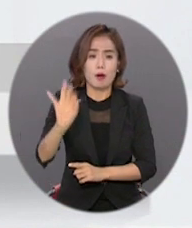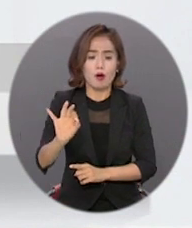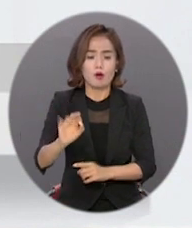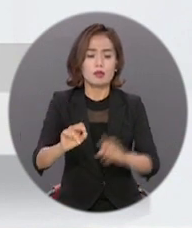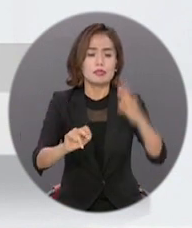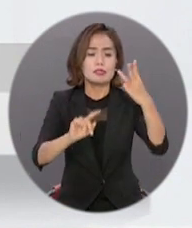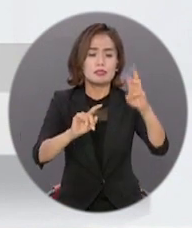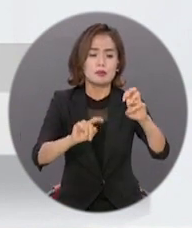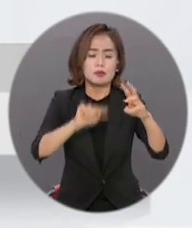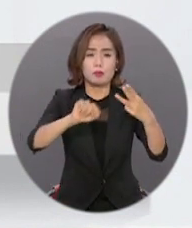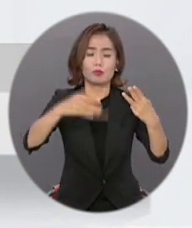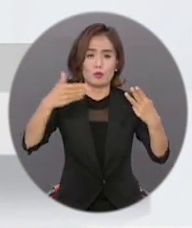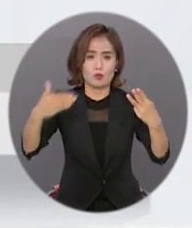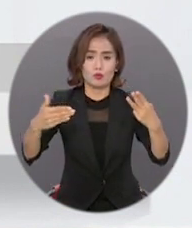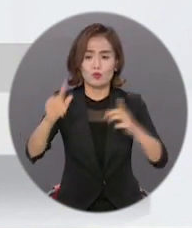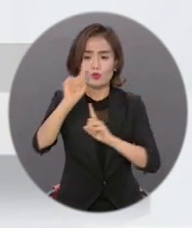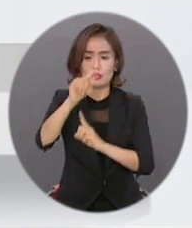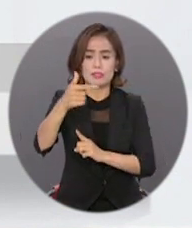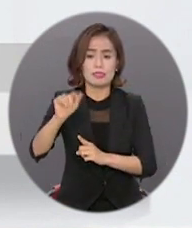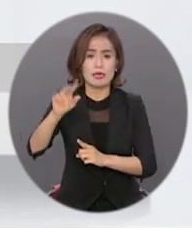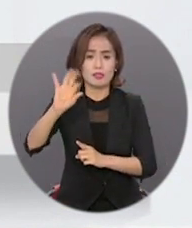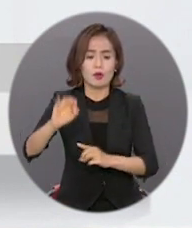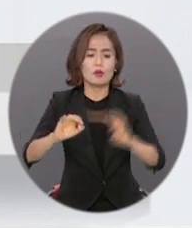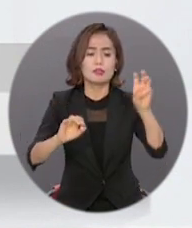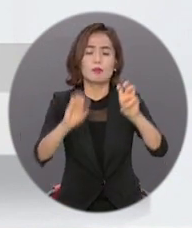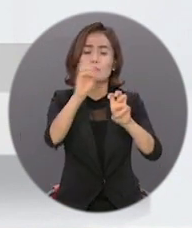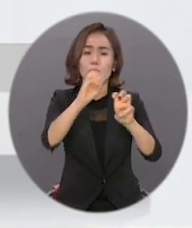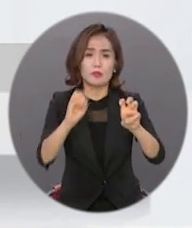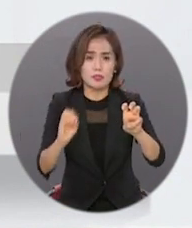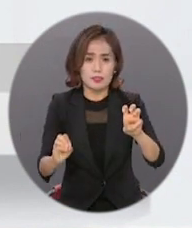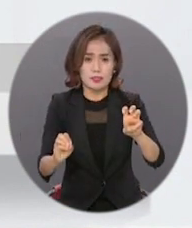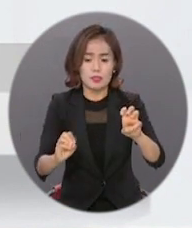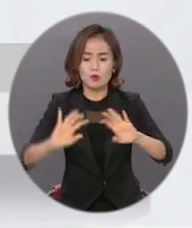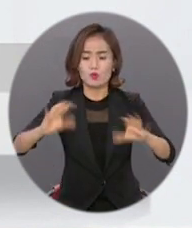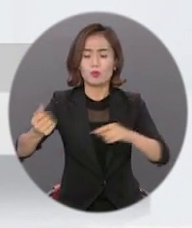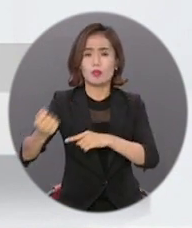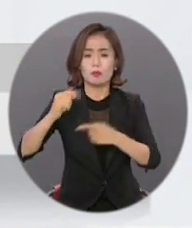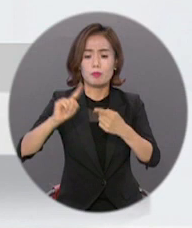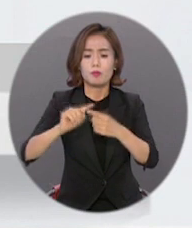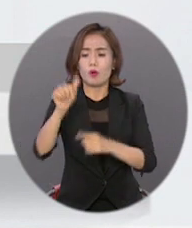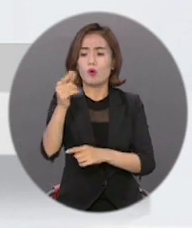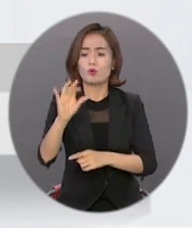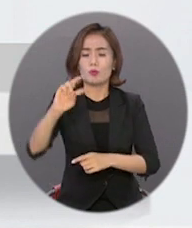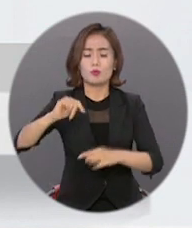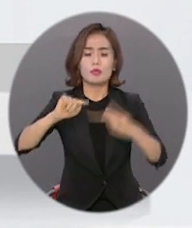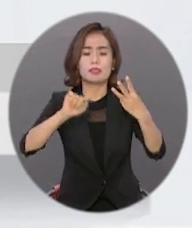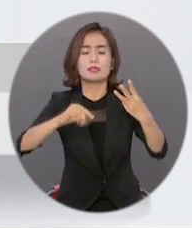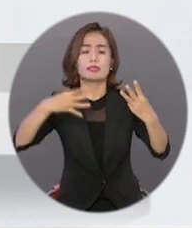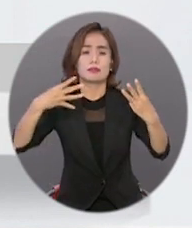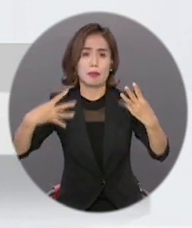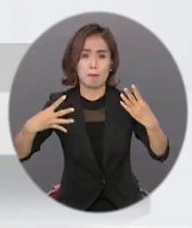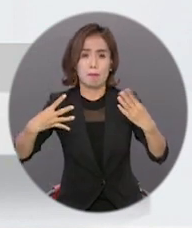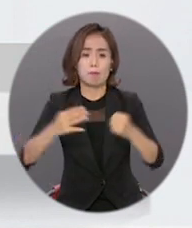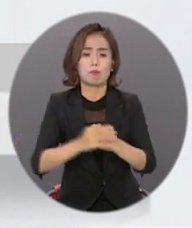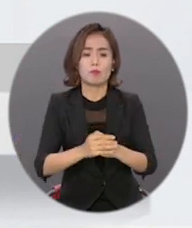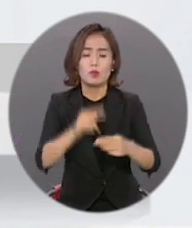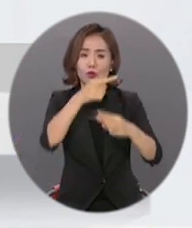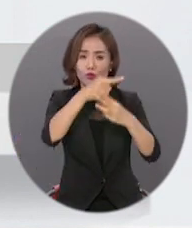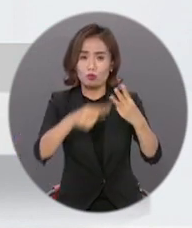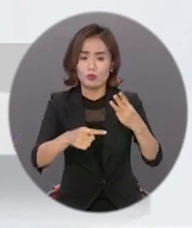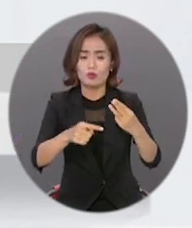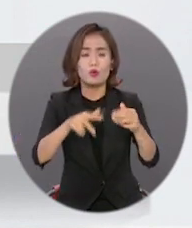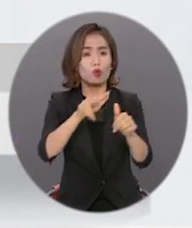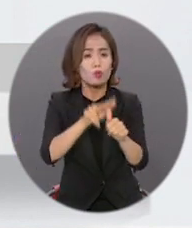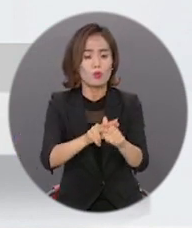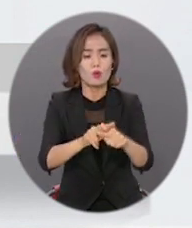33.9% 이낙연 후보 30% 국민의 임 홍준표 4.3% 윤석렬 후보가